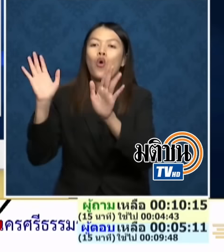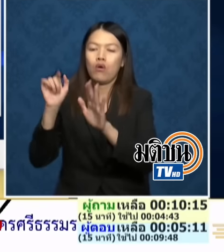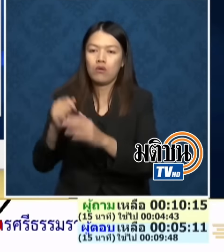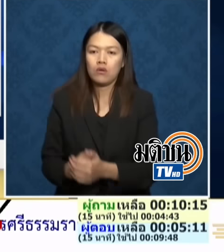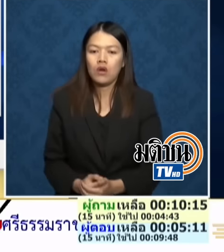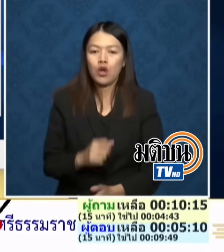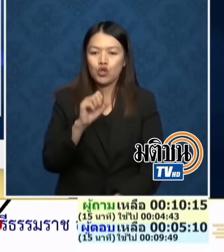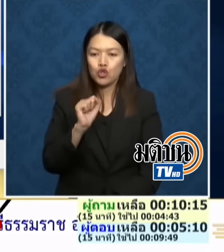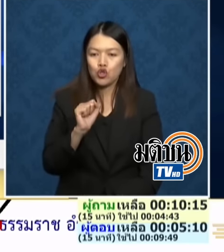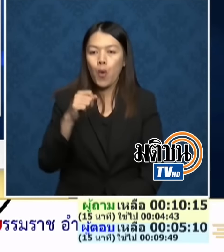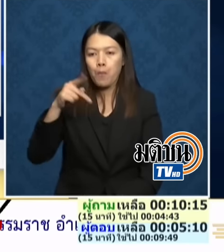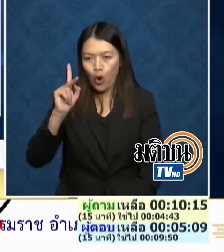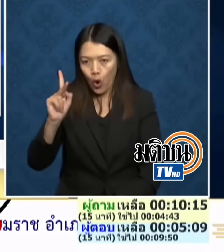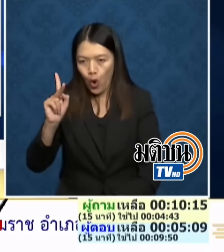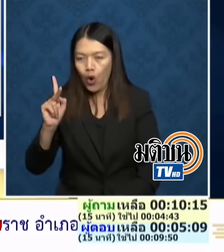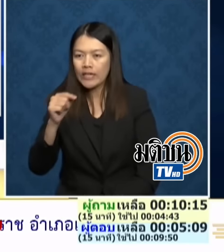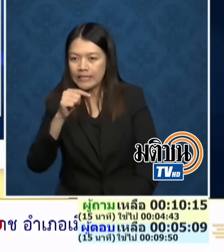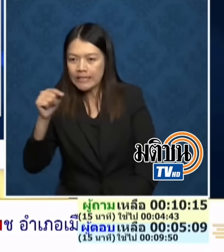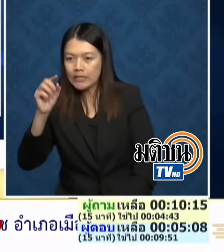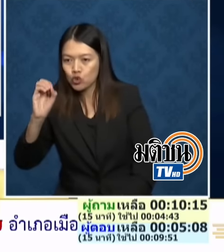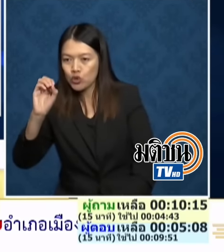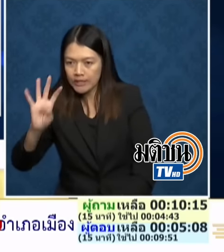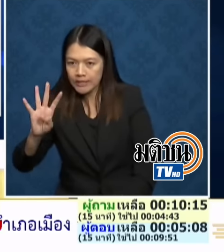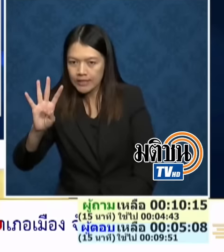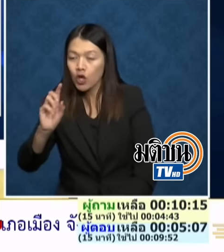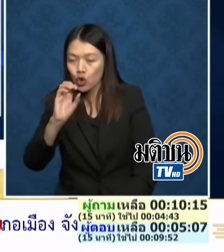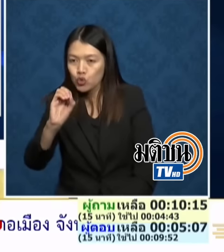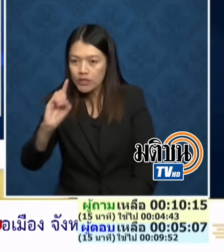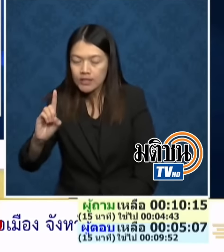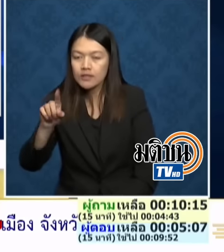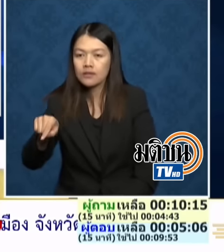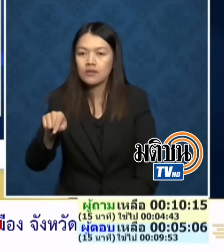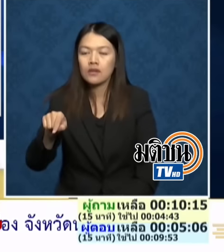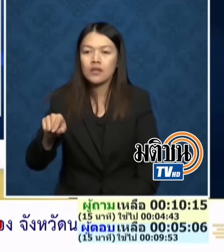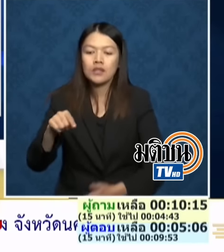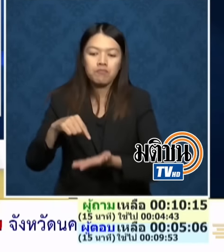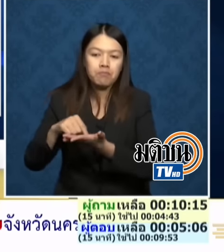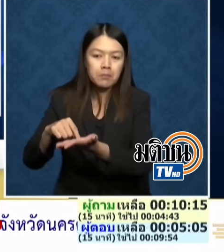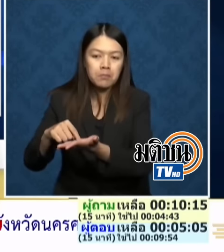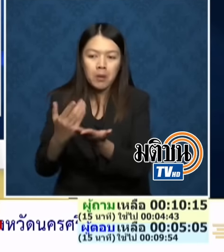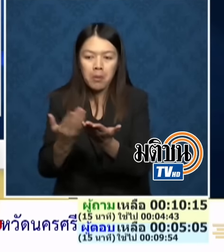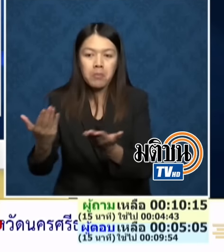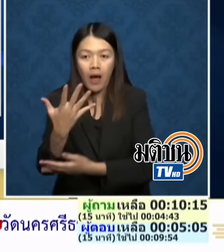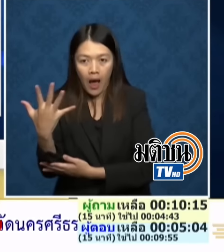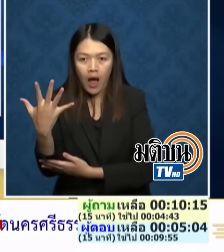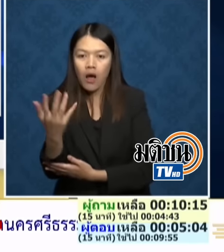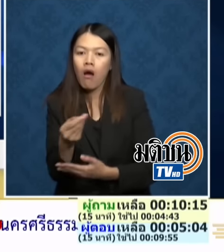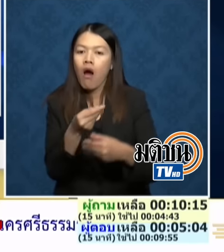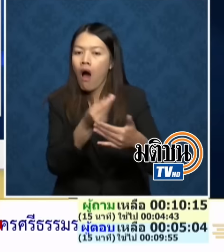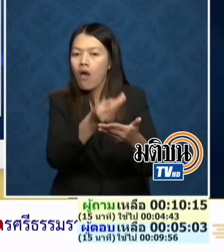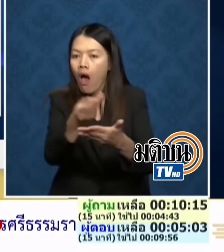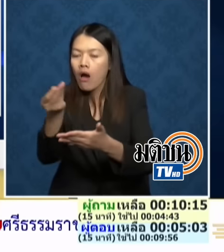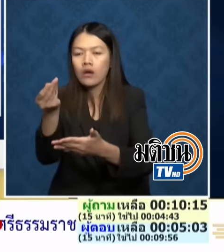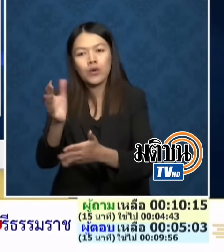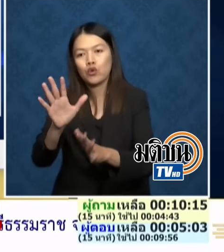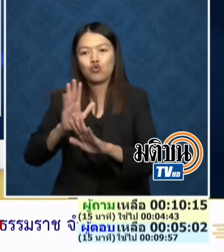01 ท่านต้ขอใจนะคร ไม่ใช่ชะโนตรนะครัศ.ปะกอร์4-01 ที่ออกไปนะครั ทั้ง 5 ฉบับ จะให้ในกอรในขอ ใครก็ต